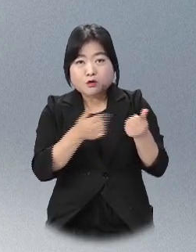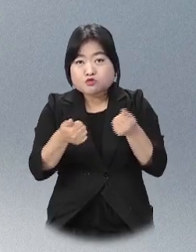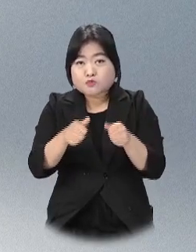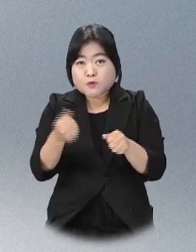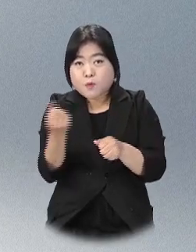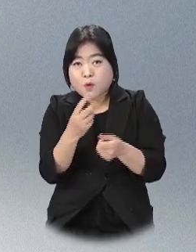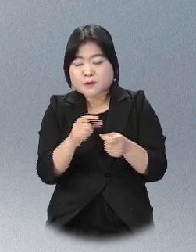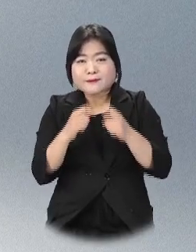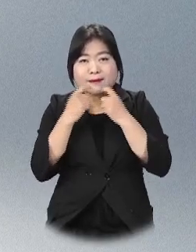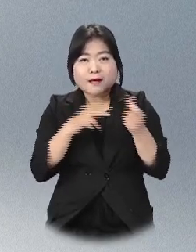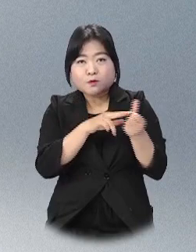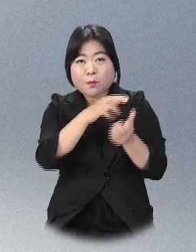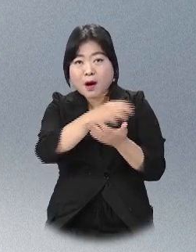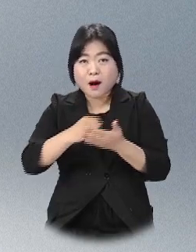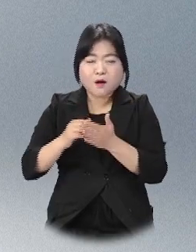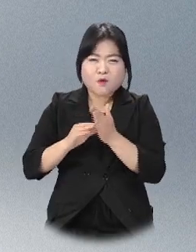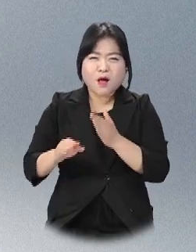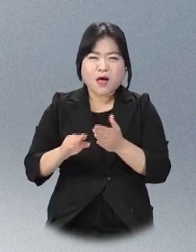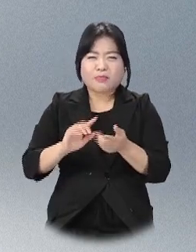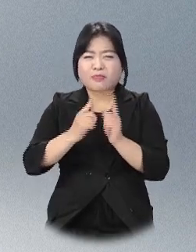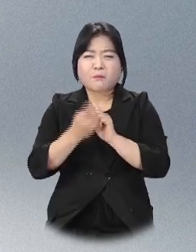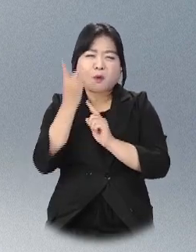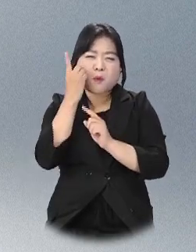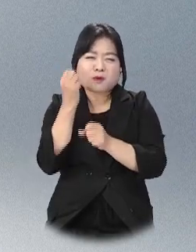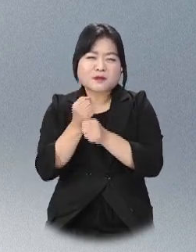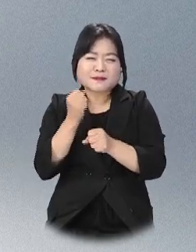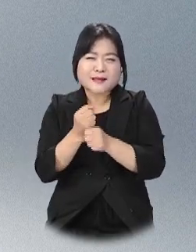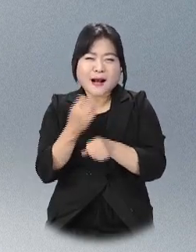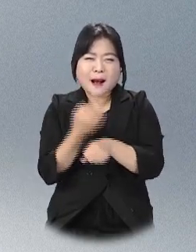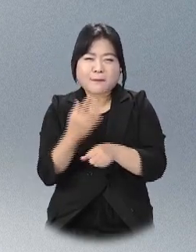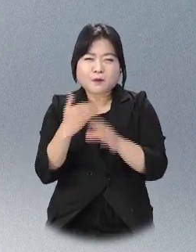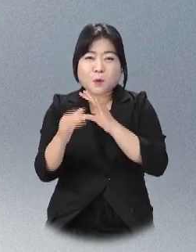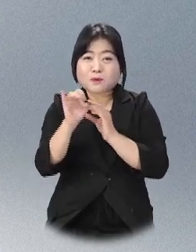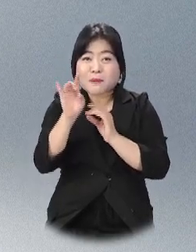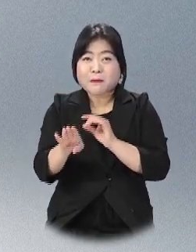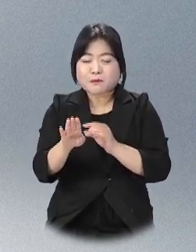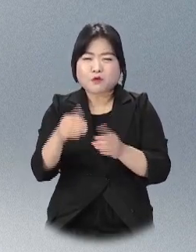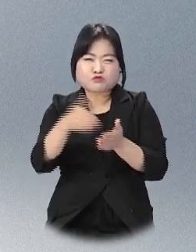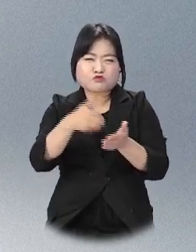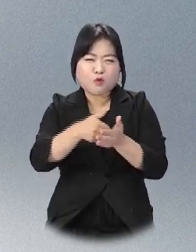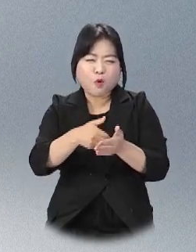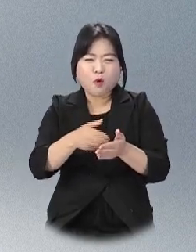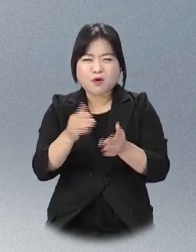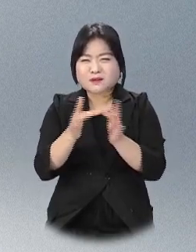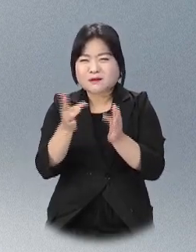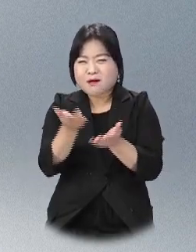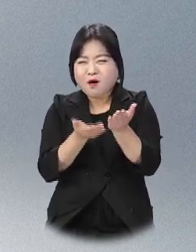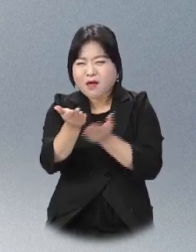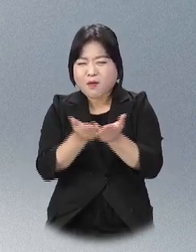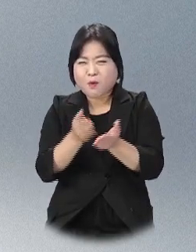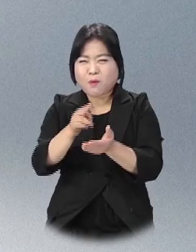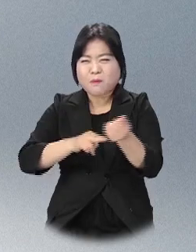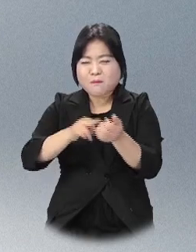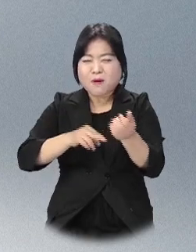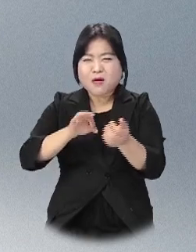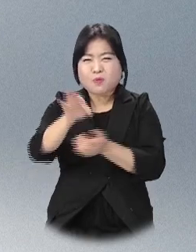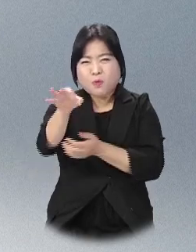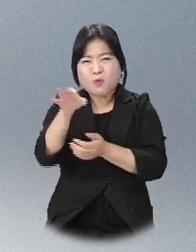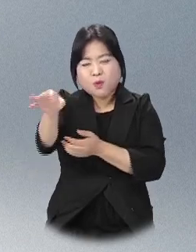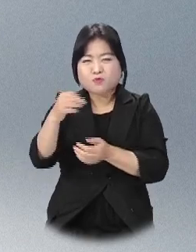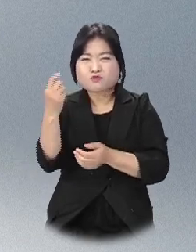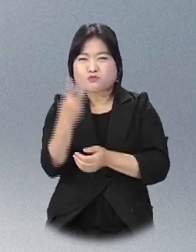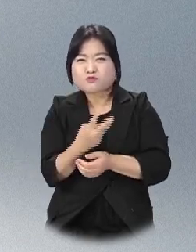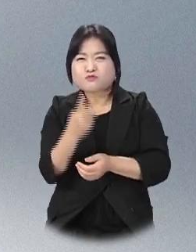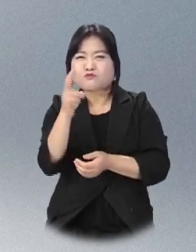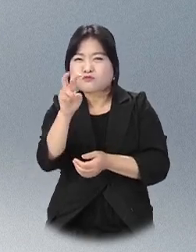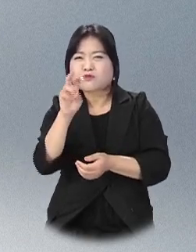등 개인정보를 알아낸 뒤 대포폰에 설치한 간편 송금 앱으로 중고거래나 인터넷 거래를 하는 수법으로 23차례 금괴와